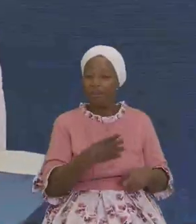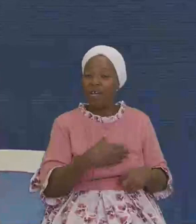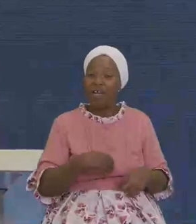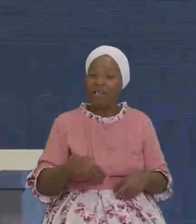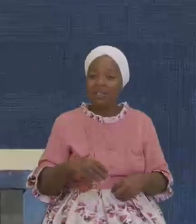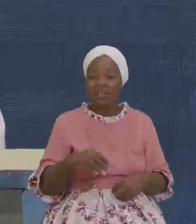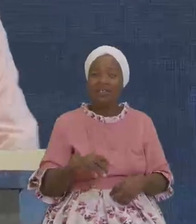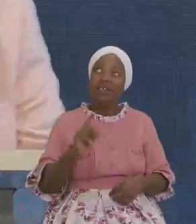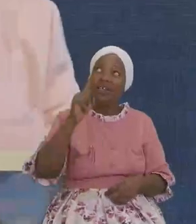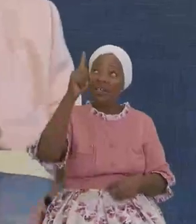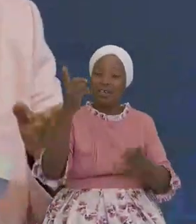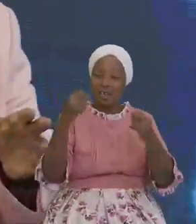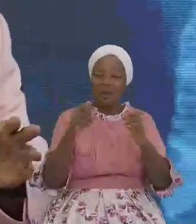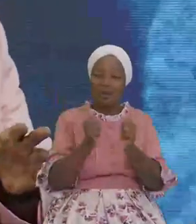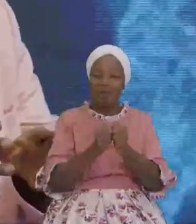Christ est venu.